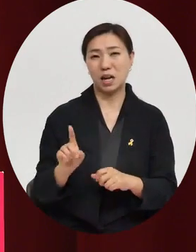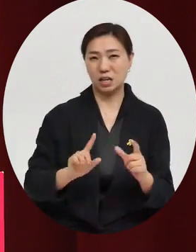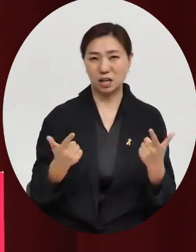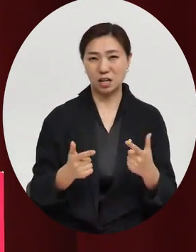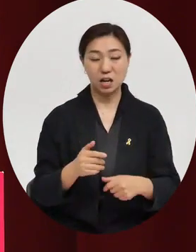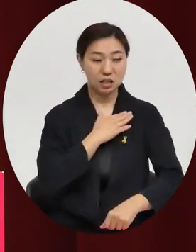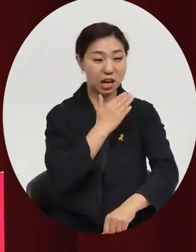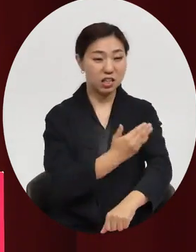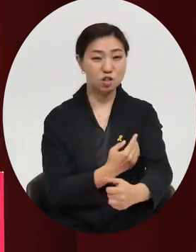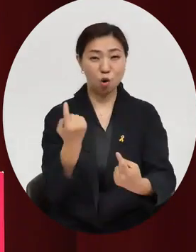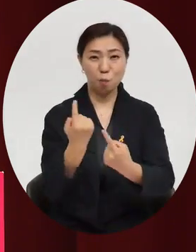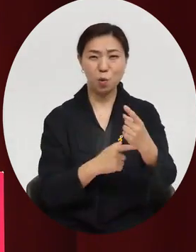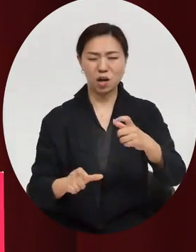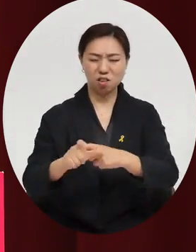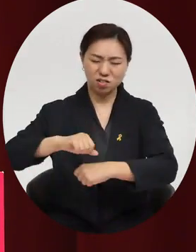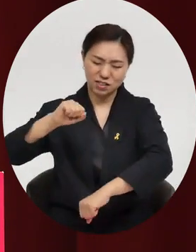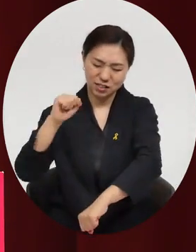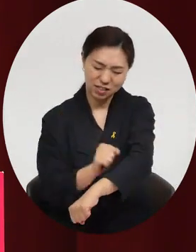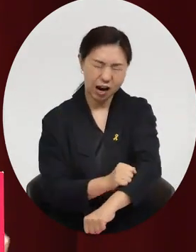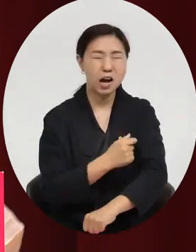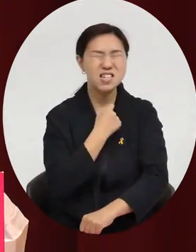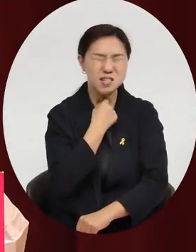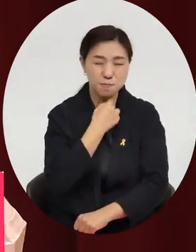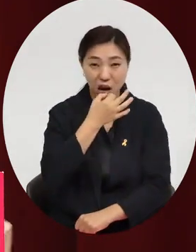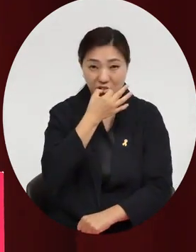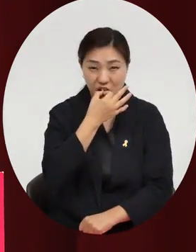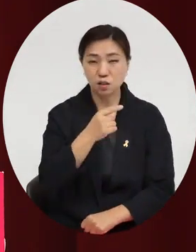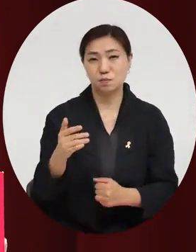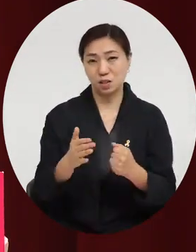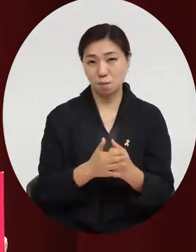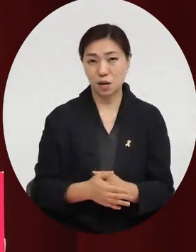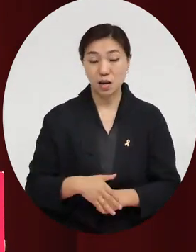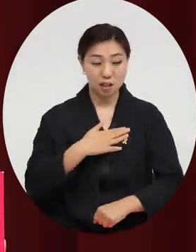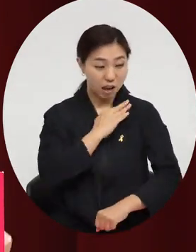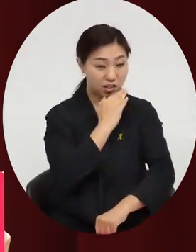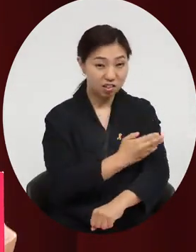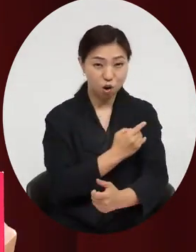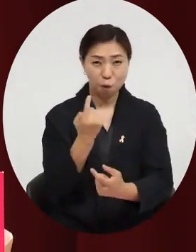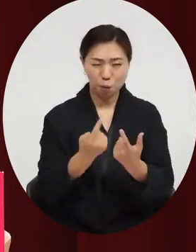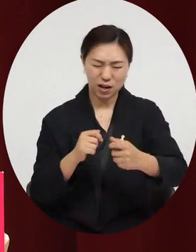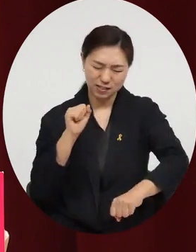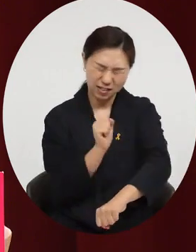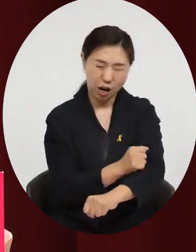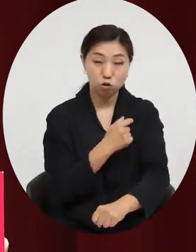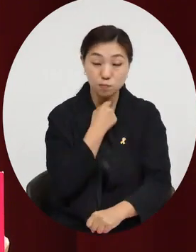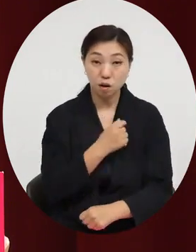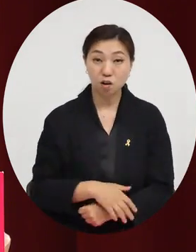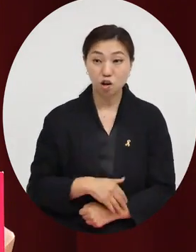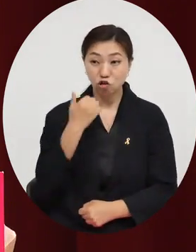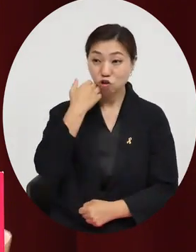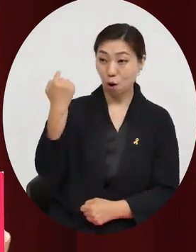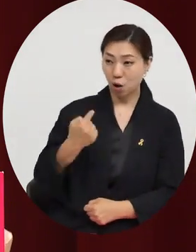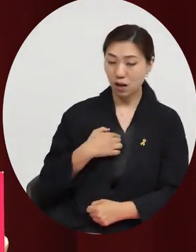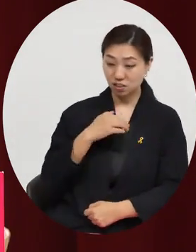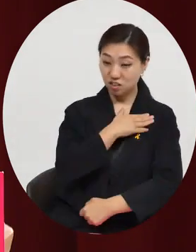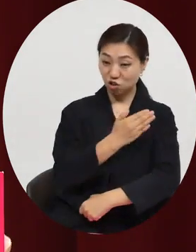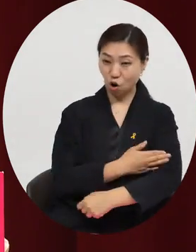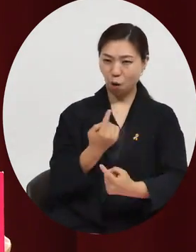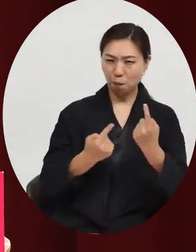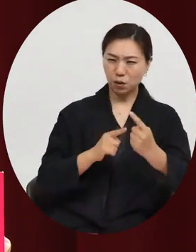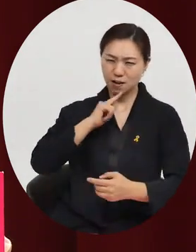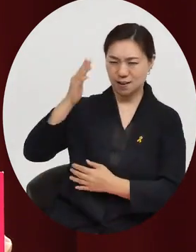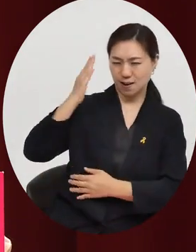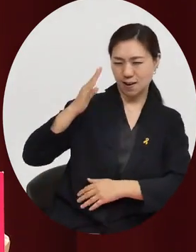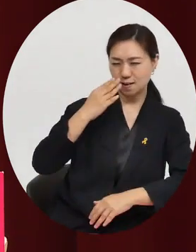하기 때문에 생긴 거예요. 그러니까 실력보다 잘하겠다. 만약에 어떤 사람이 여기 나와가지고 자기 실력보다 얘가